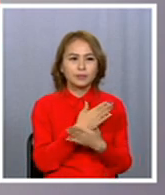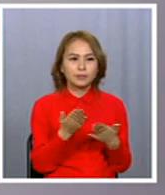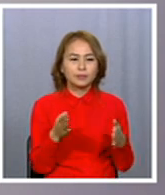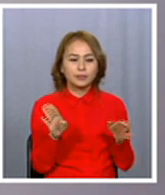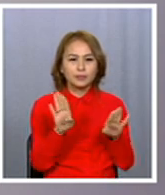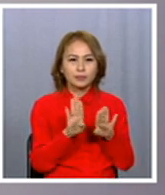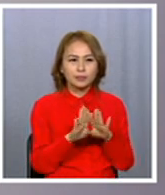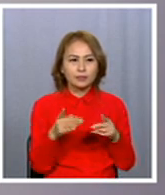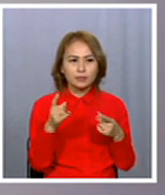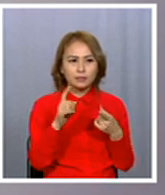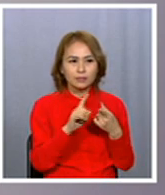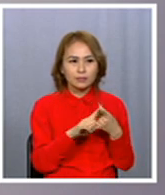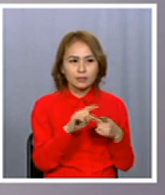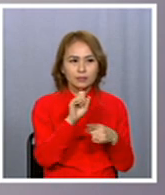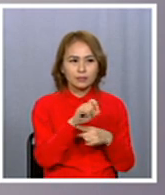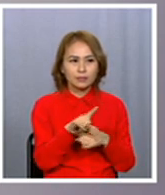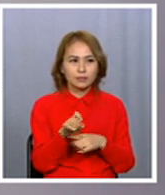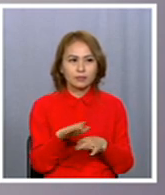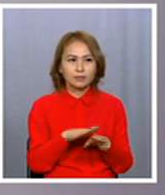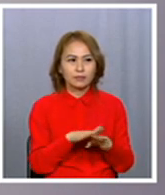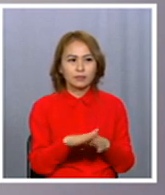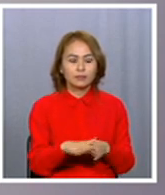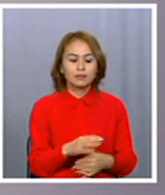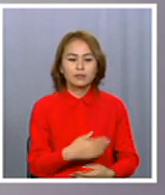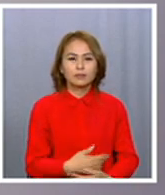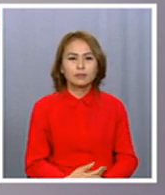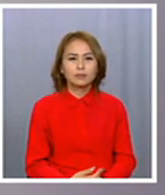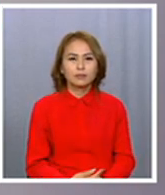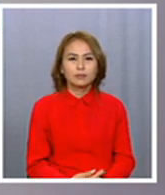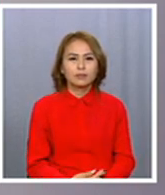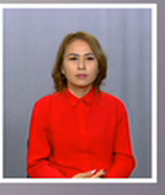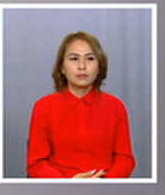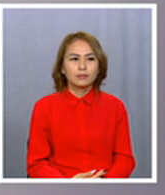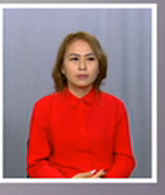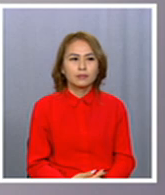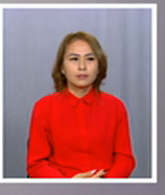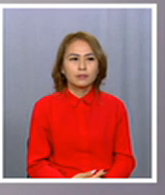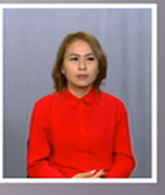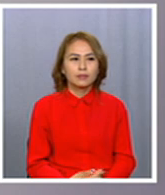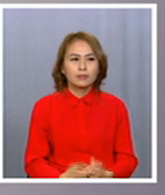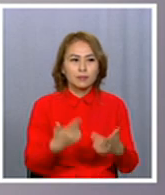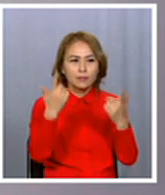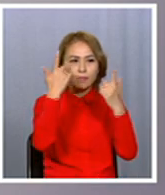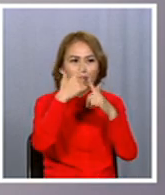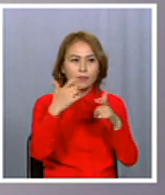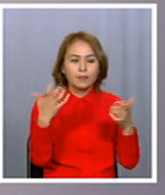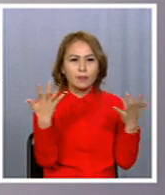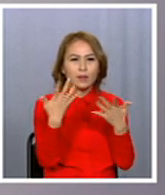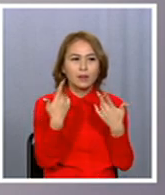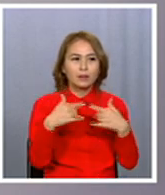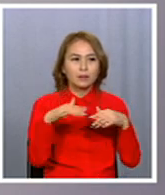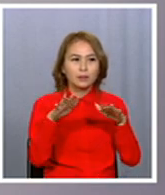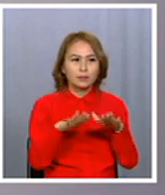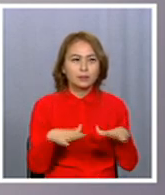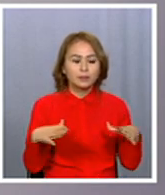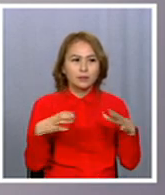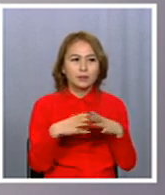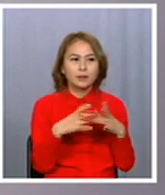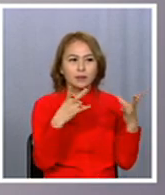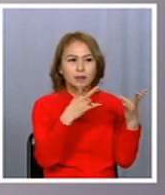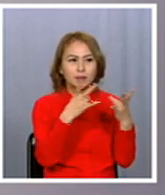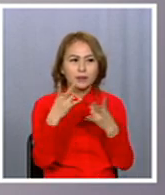байланысты тапсырма орындайық. Берілген ақпараттың қай аспан денесіне тиесілі